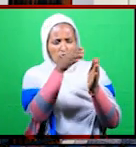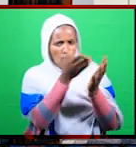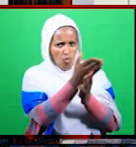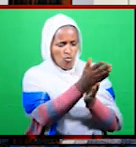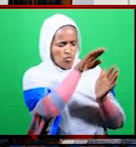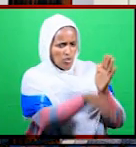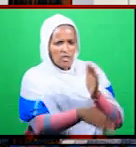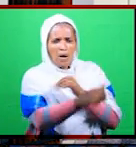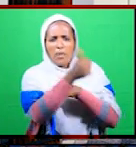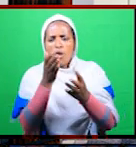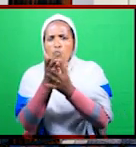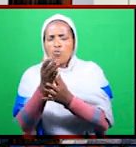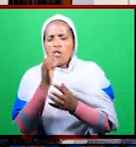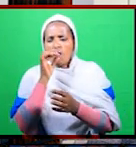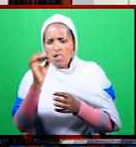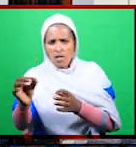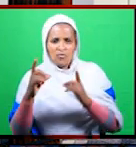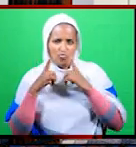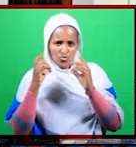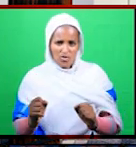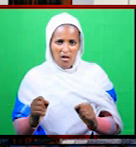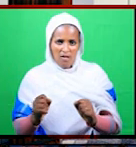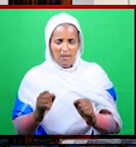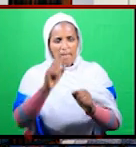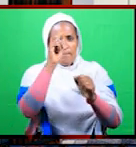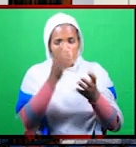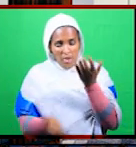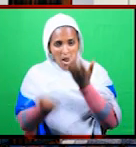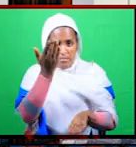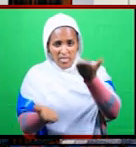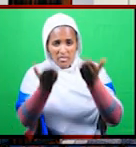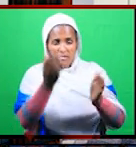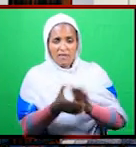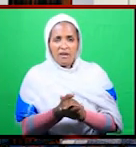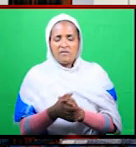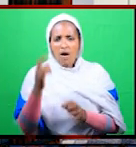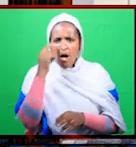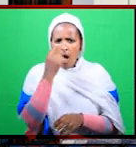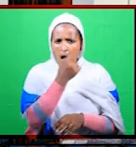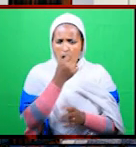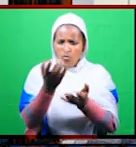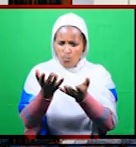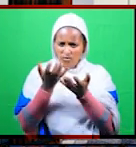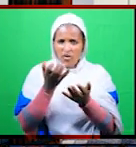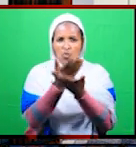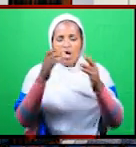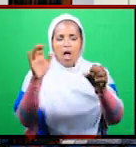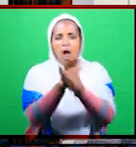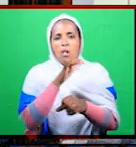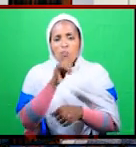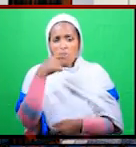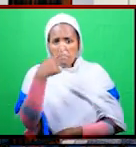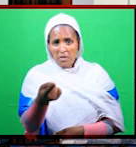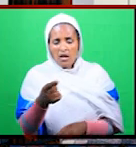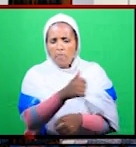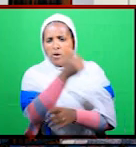ነው። ይሄንን ለማድረግ ስለዚህ ምን ያደርግ ነው ይሄ ሰው? አንደኛ ማመን ይገባል። አዳም እግዚአብሔር